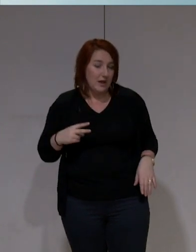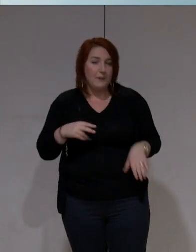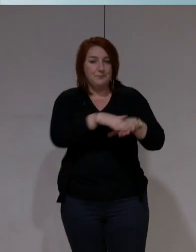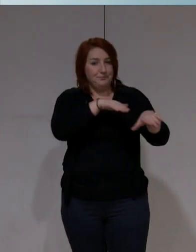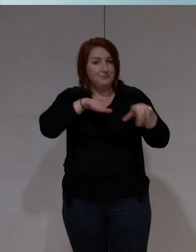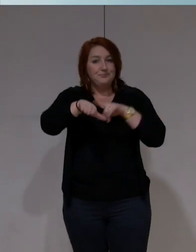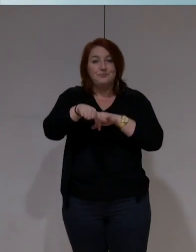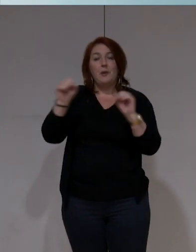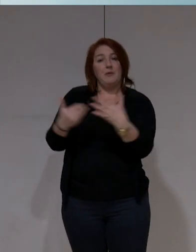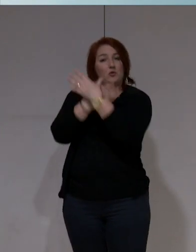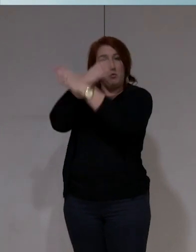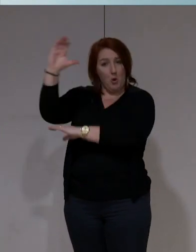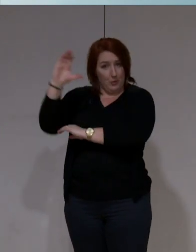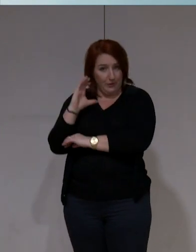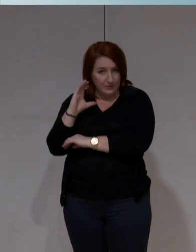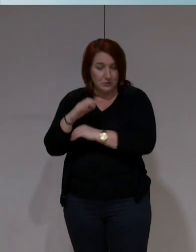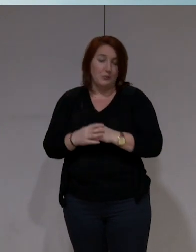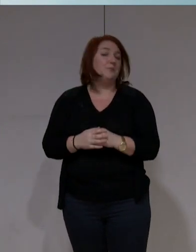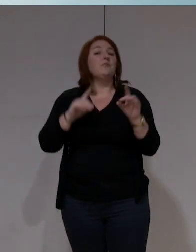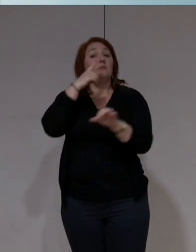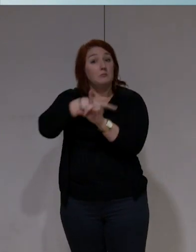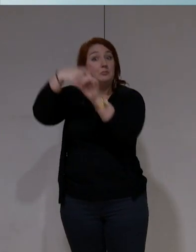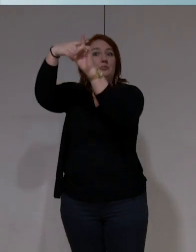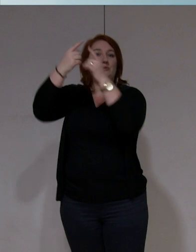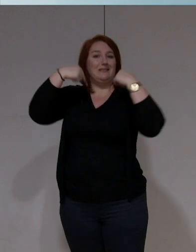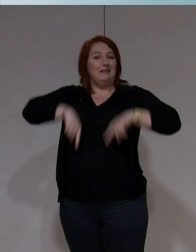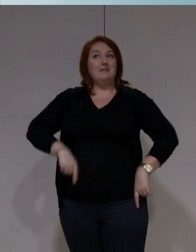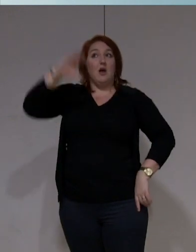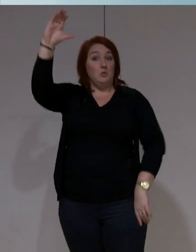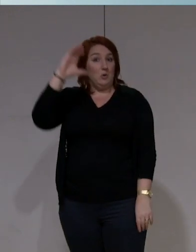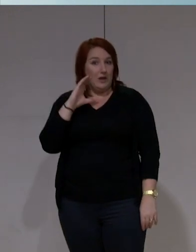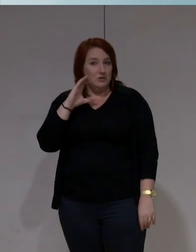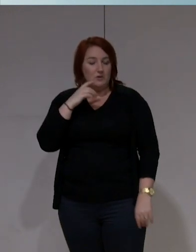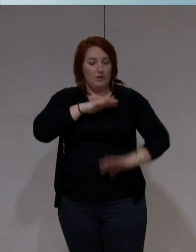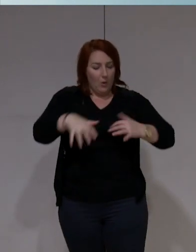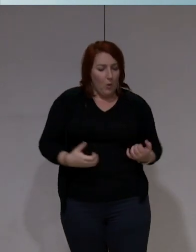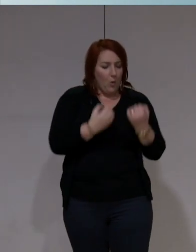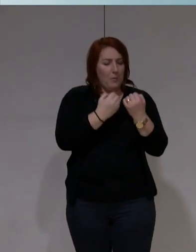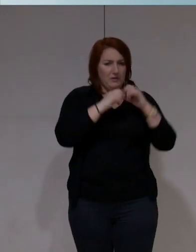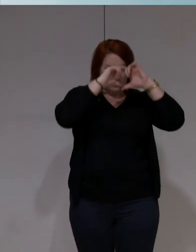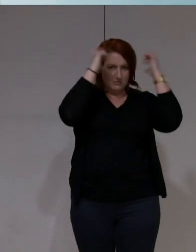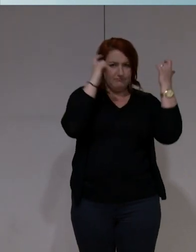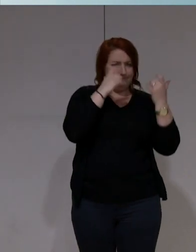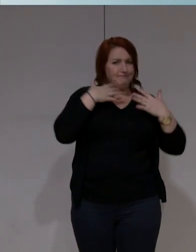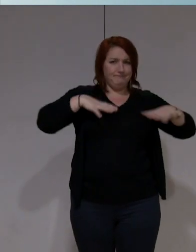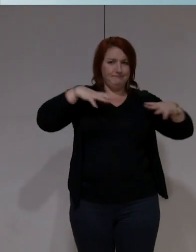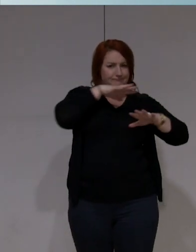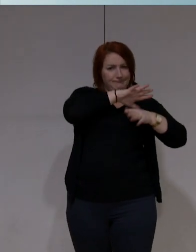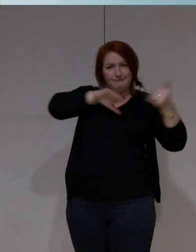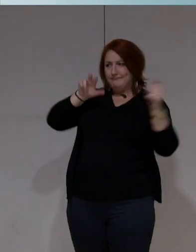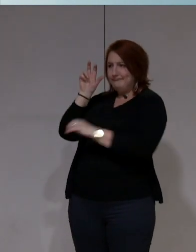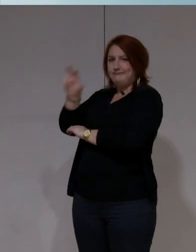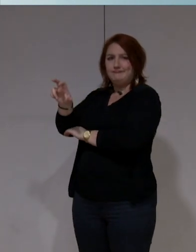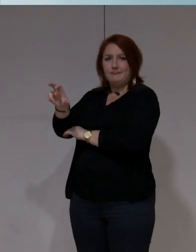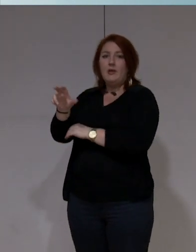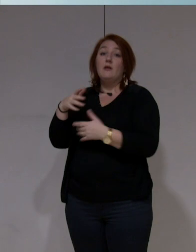transitent par la métropole et les dotations de l'État qui compensent les compétences transféré dans le cadre de la décentralisation elles sont